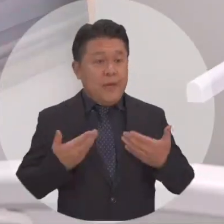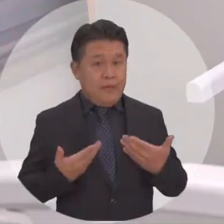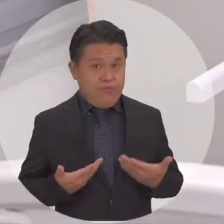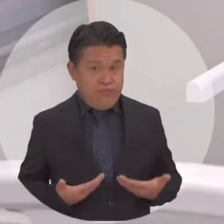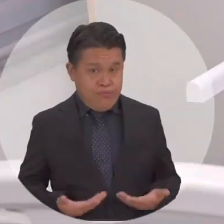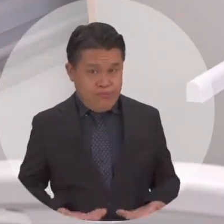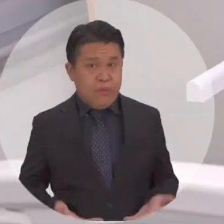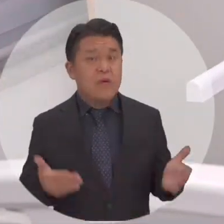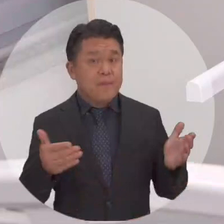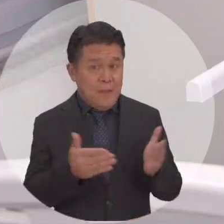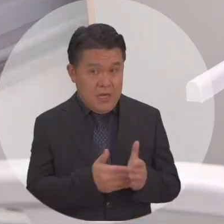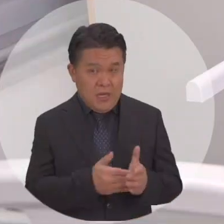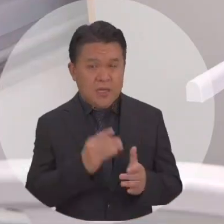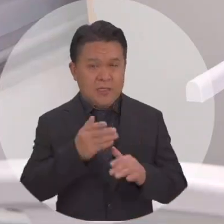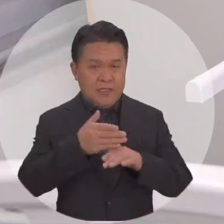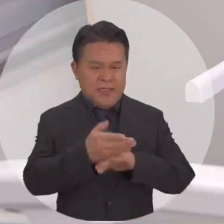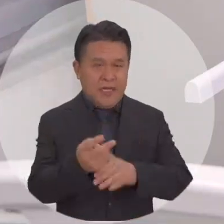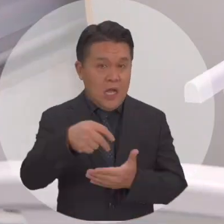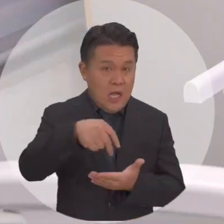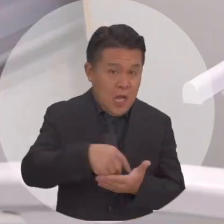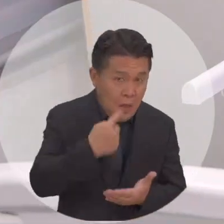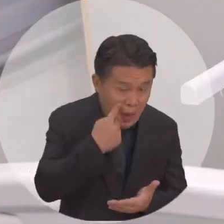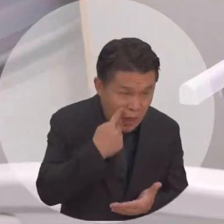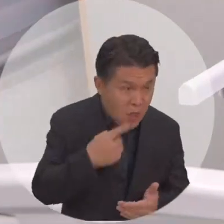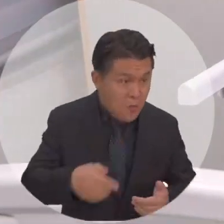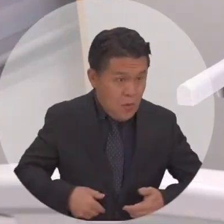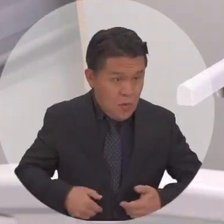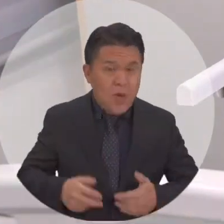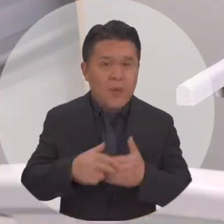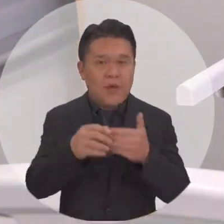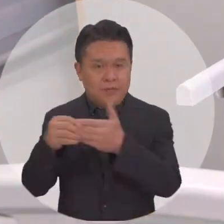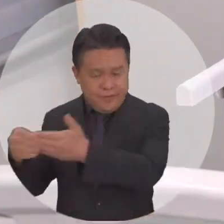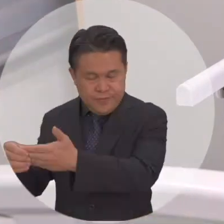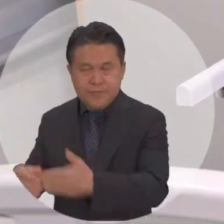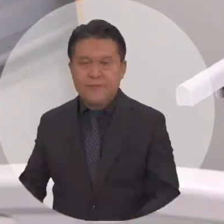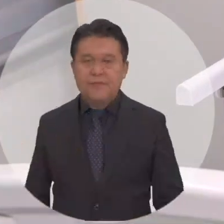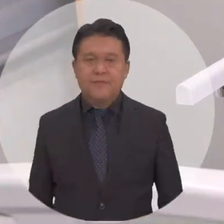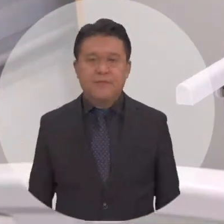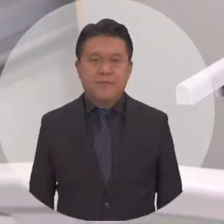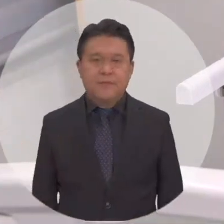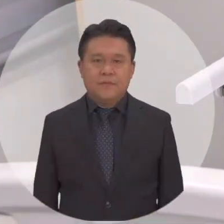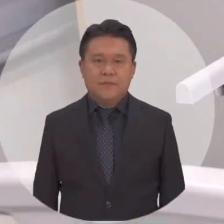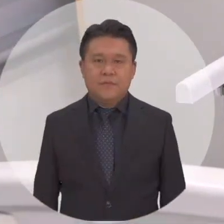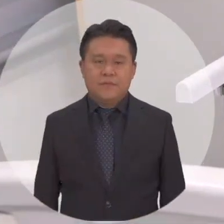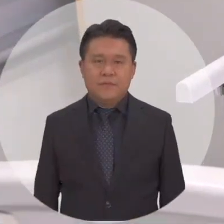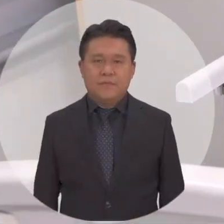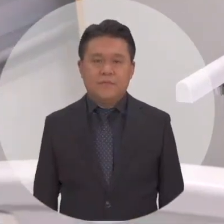충분한 안정을 취한 후 천천히 일어나 보고 필요한 경우 병원으로 이송합니다.